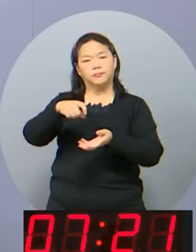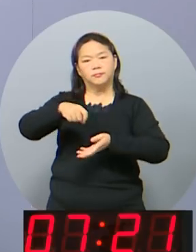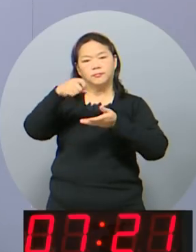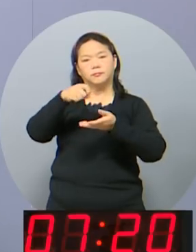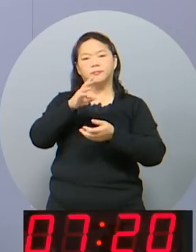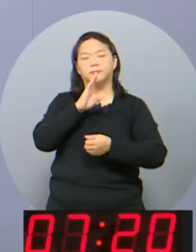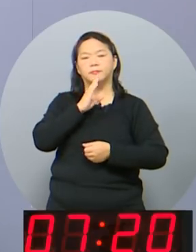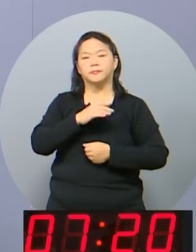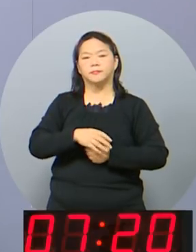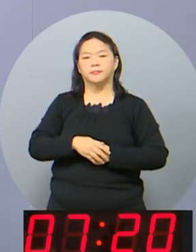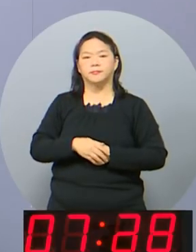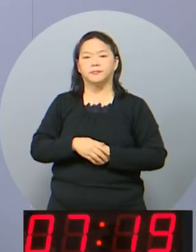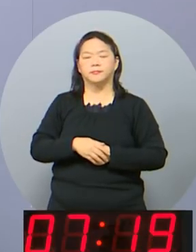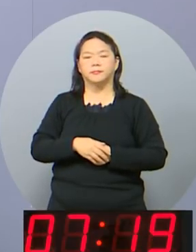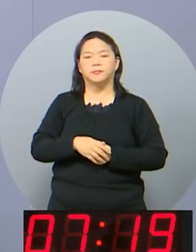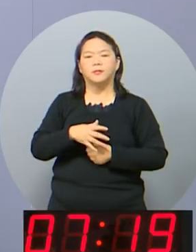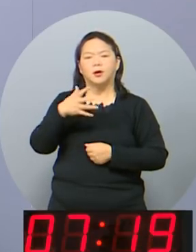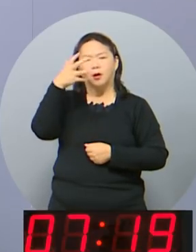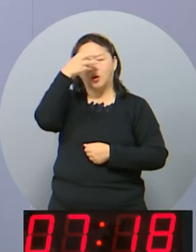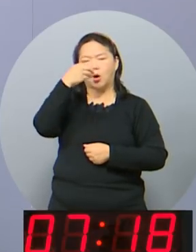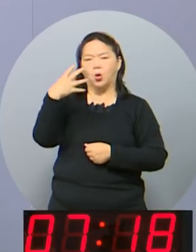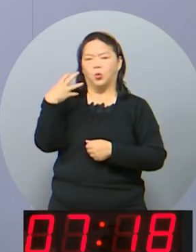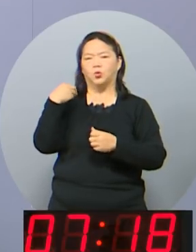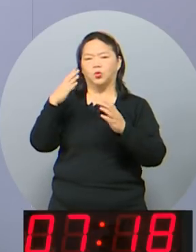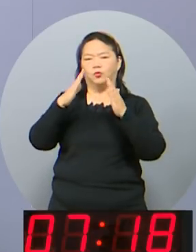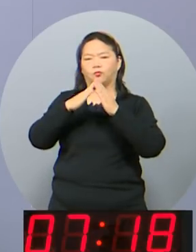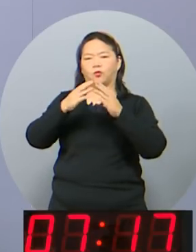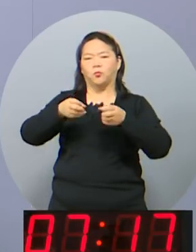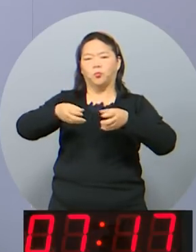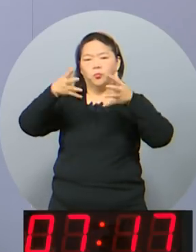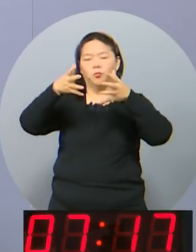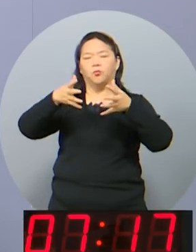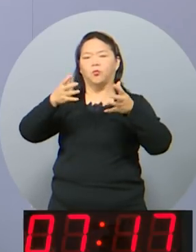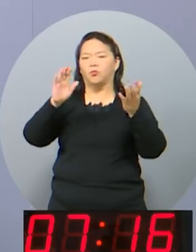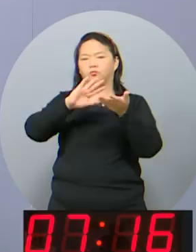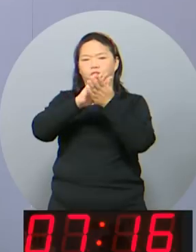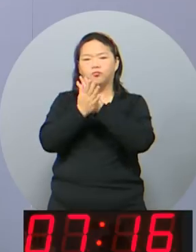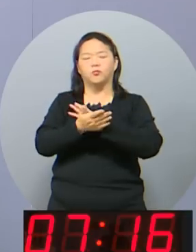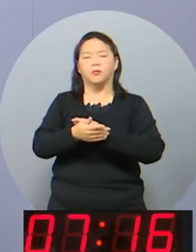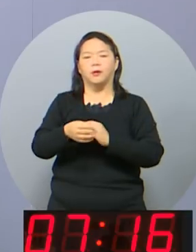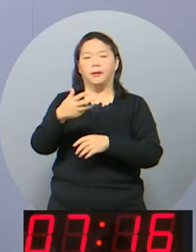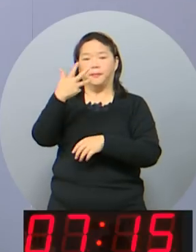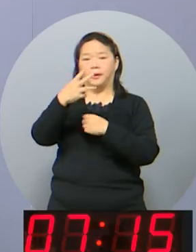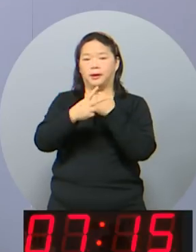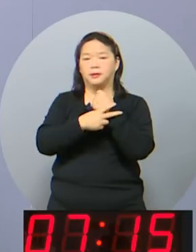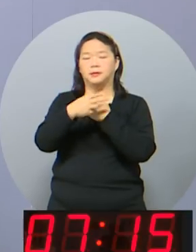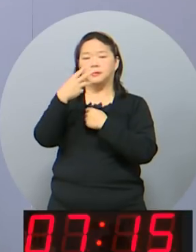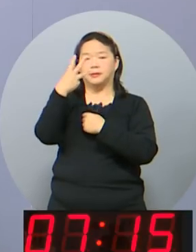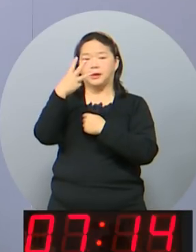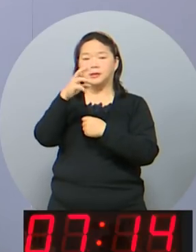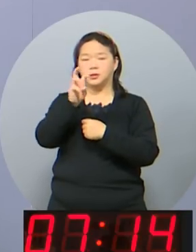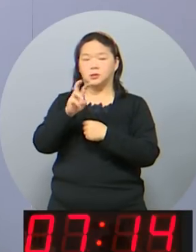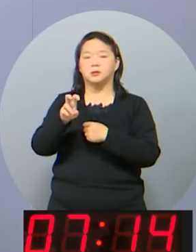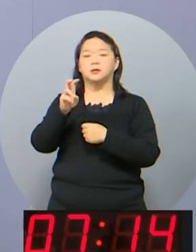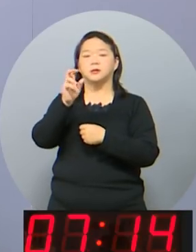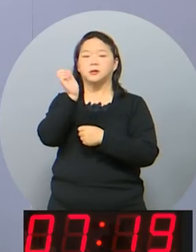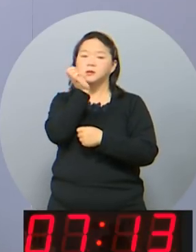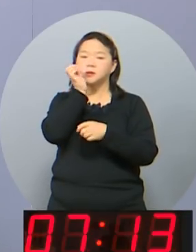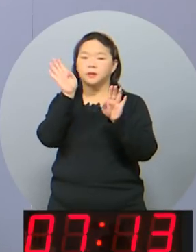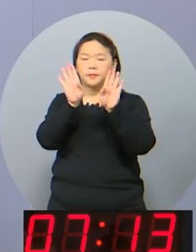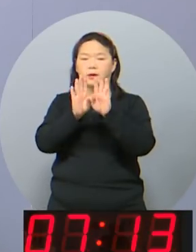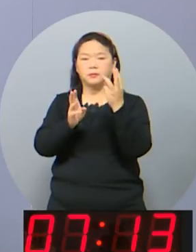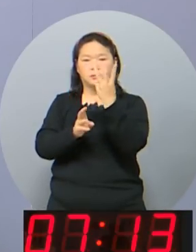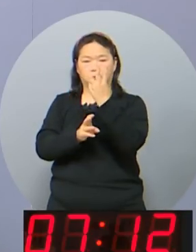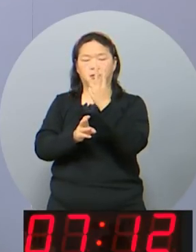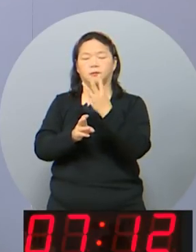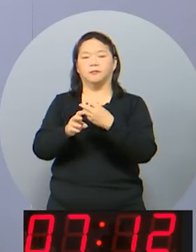个老旧城区的翻转。我们知道八里、三芝、石门，它有